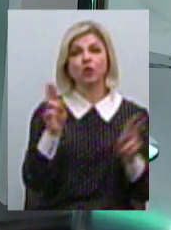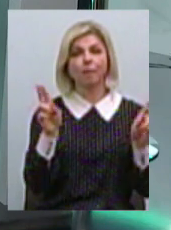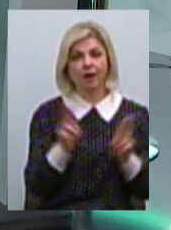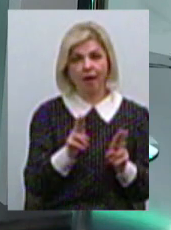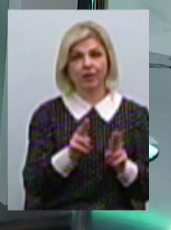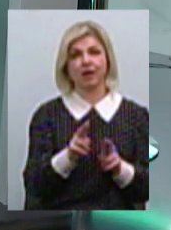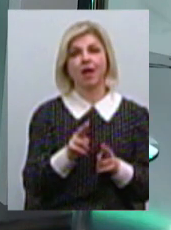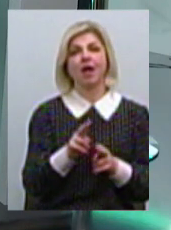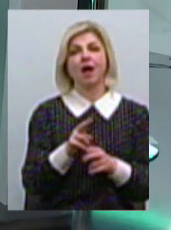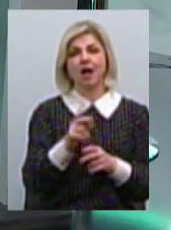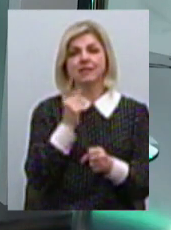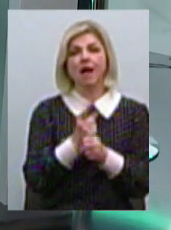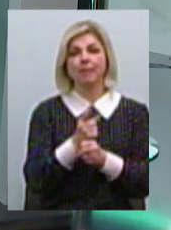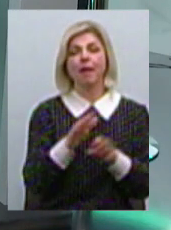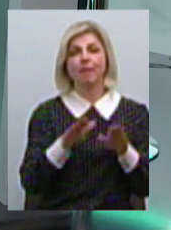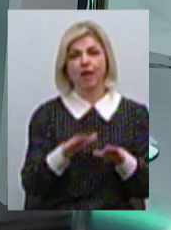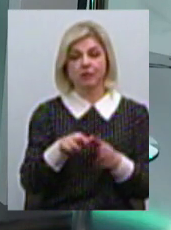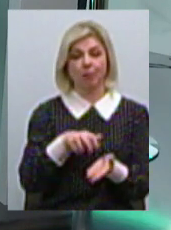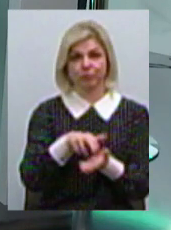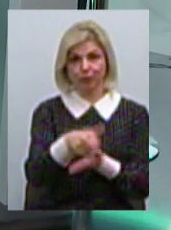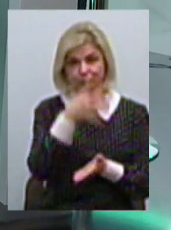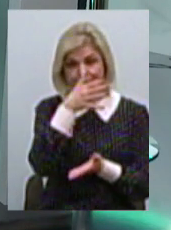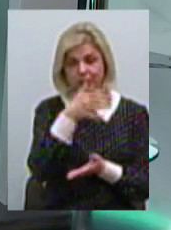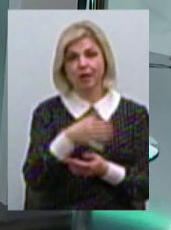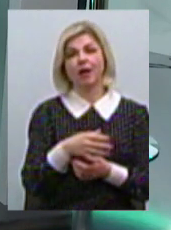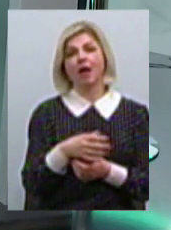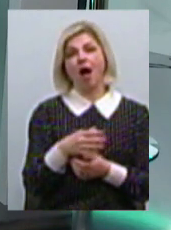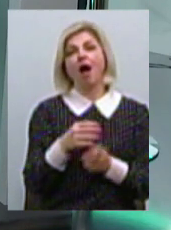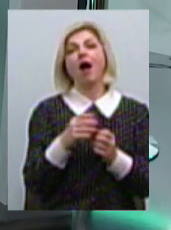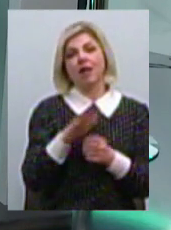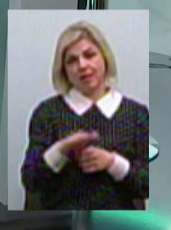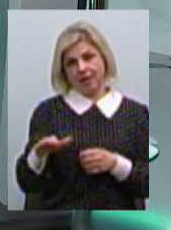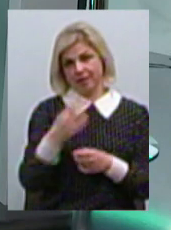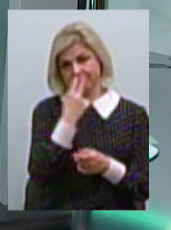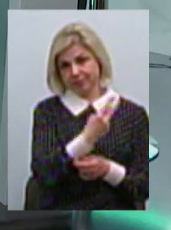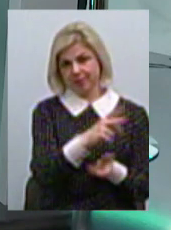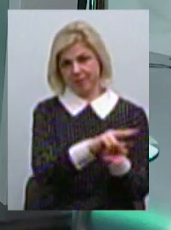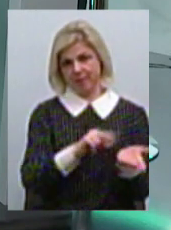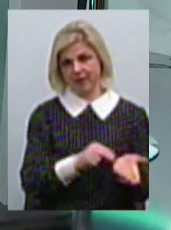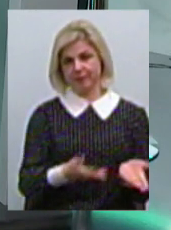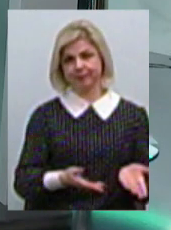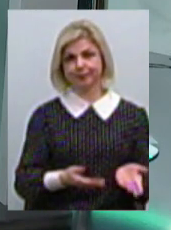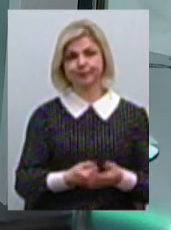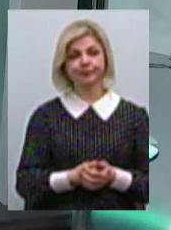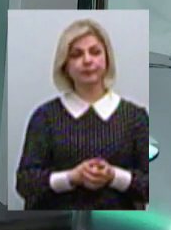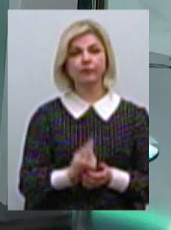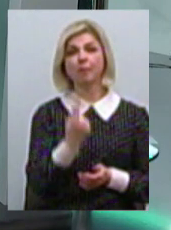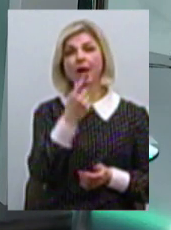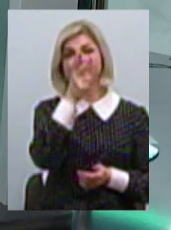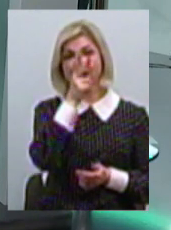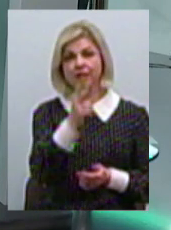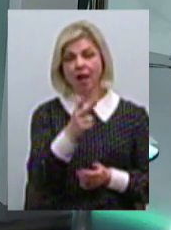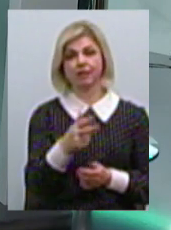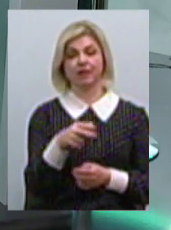встановленому місці переходите, що можна сказати за тих наших діточок? Ну, звичайно. В першому кварталі